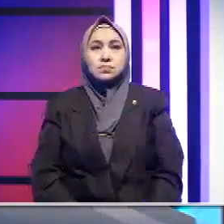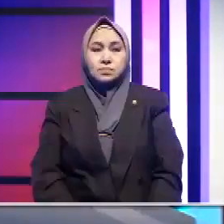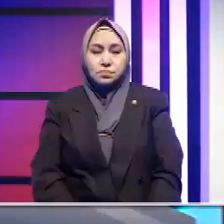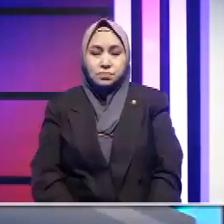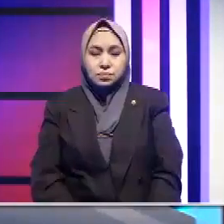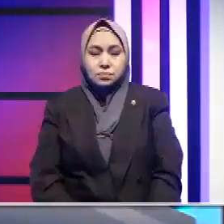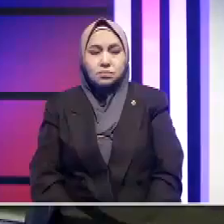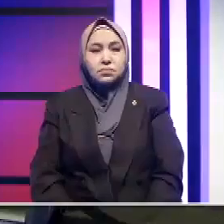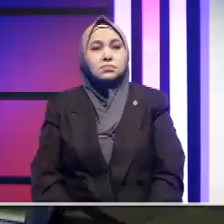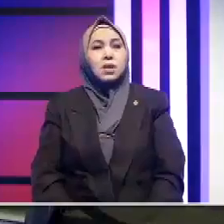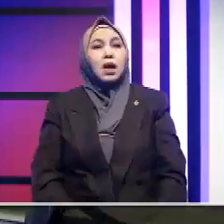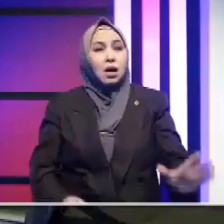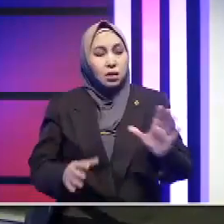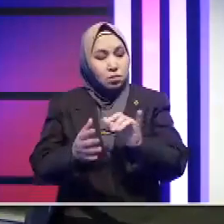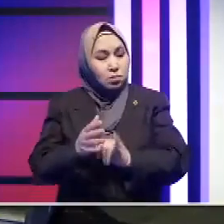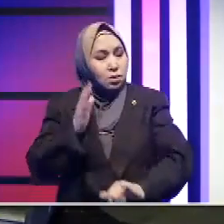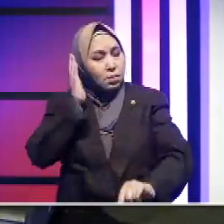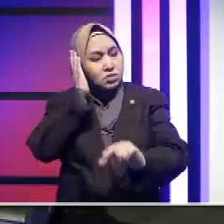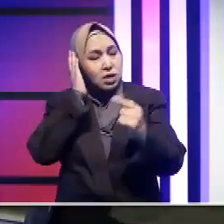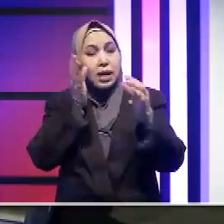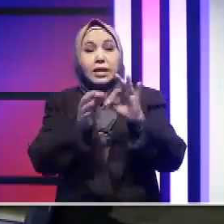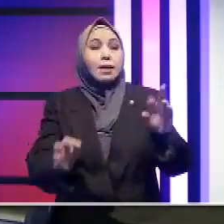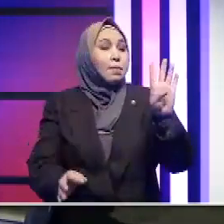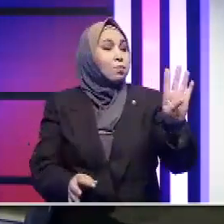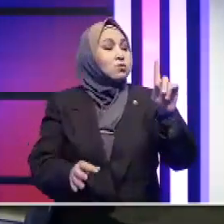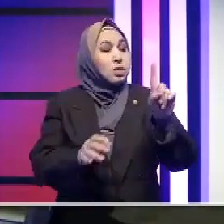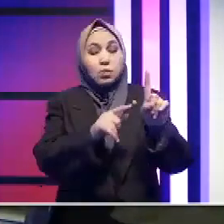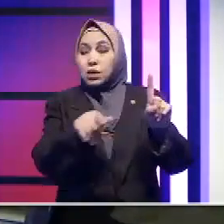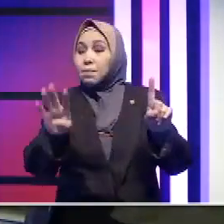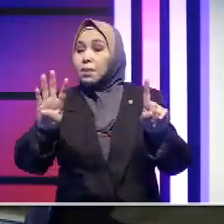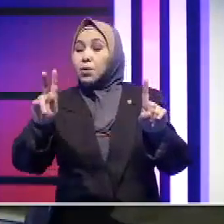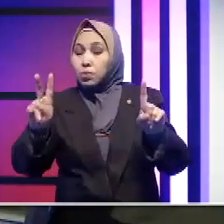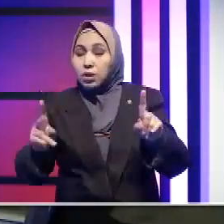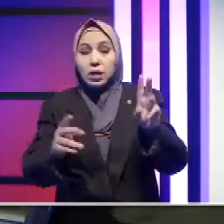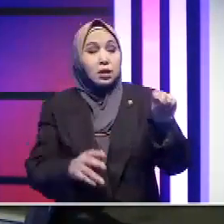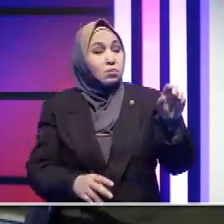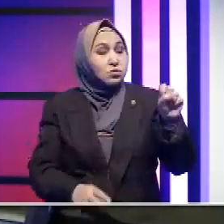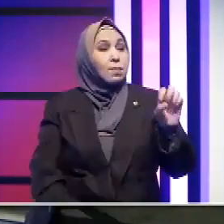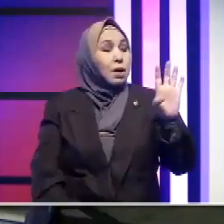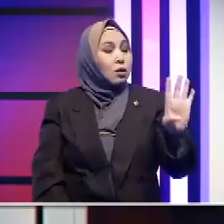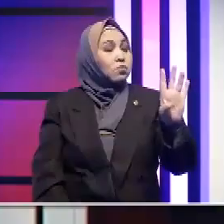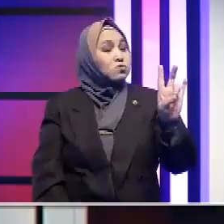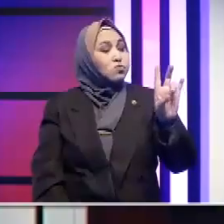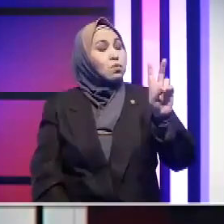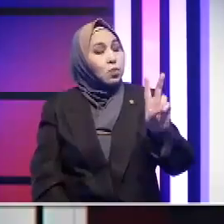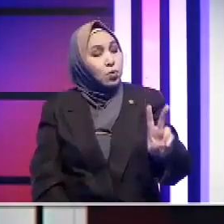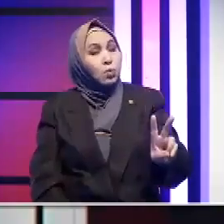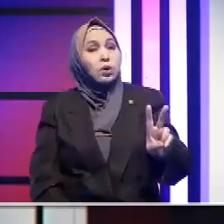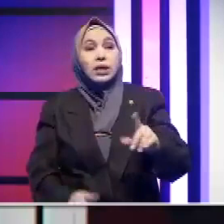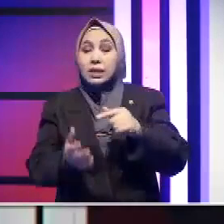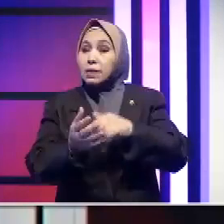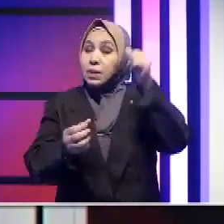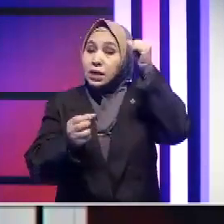YIMM sekelompok tim kita bacaan daripada ayat 21 hingga 42 daripada halaman 472m Bagaimana royong Mukmin ini